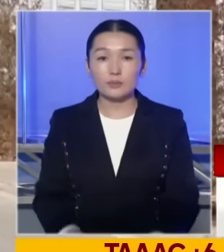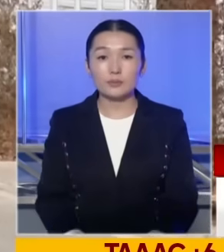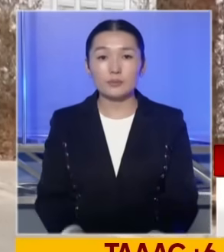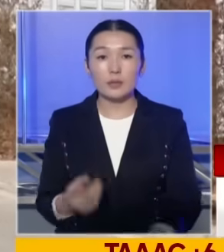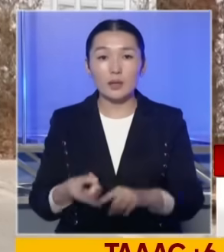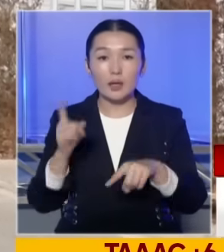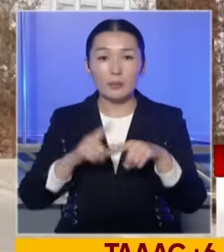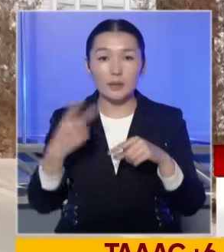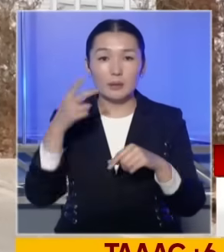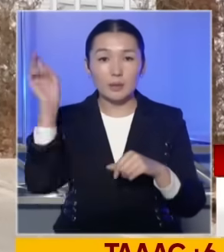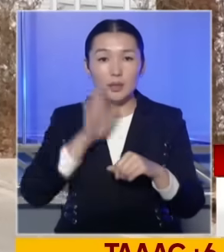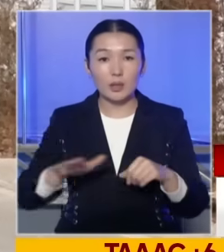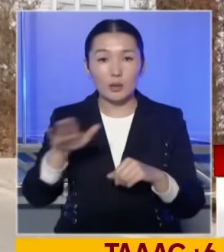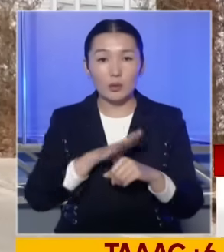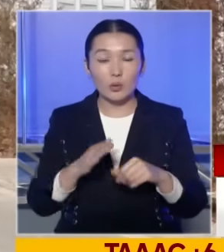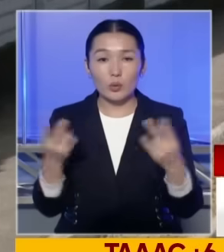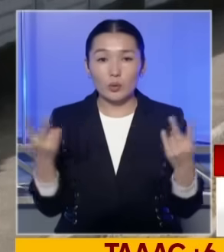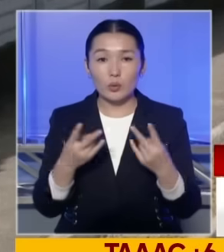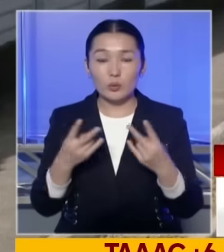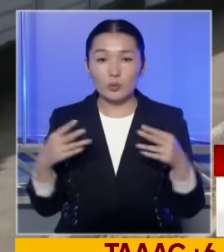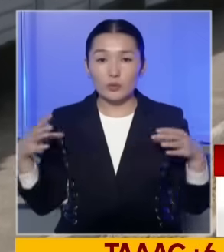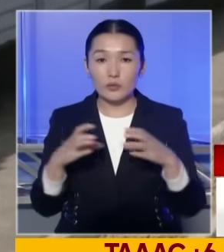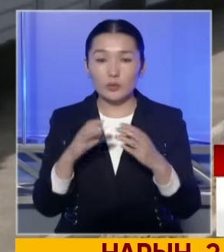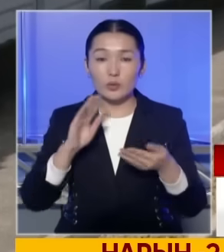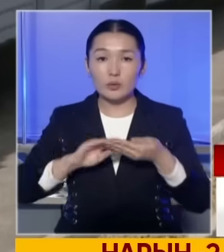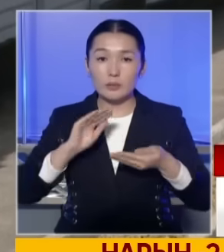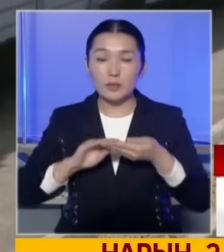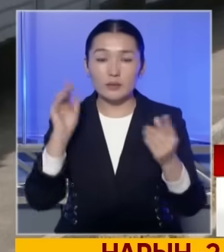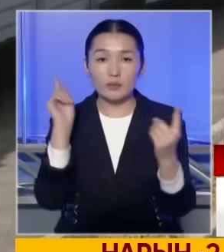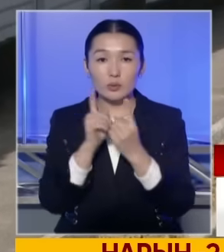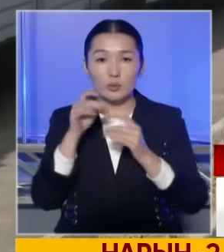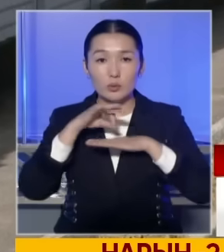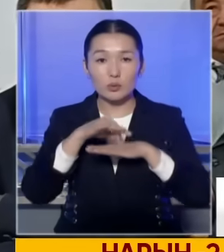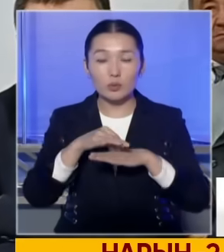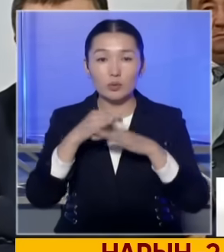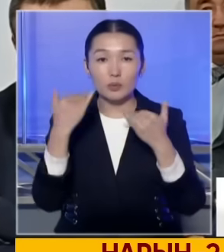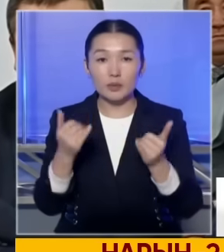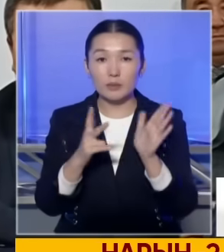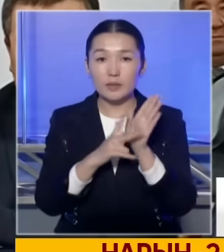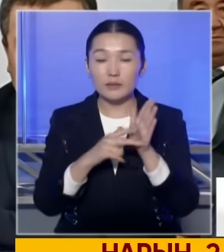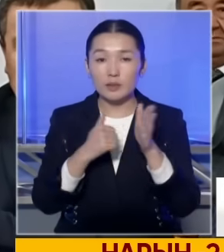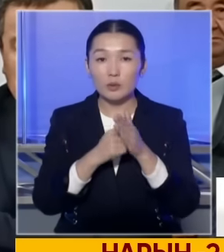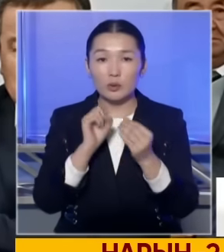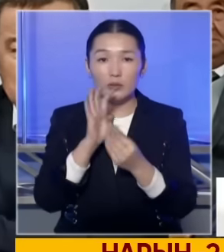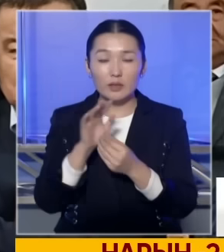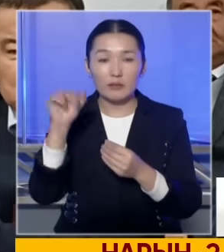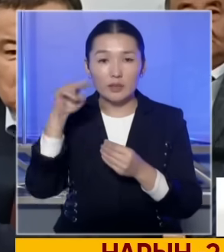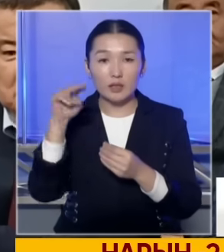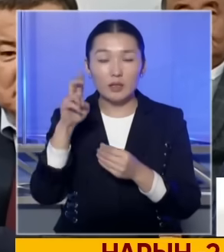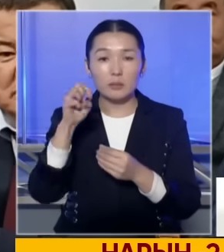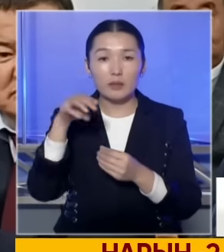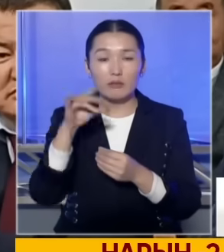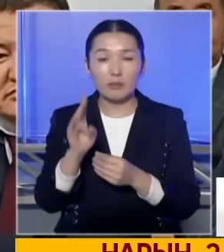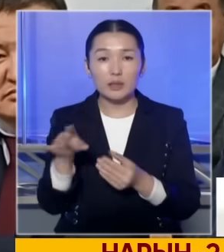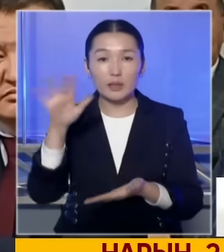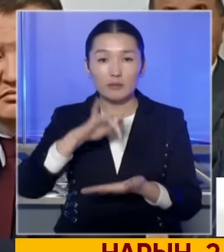Бул боюнча эки өлкөнүн тиешелүү топтору тынбай жолугушууларды өткөрүп, кезектеги жолугушуу 8-14 декабрга чейин Баткен шаарында